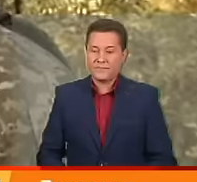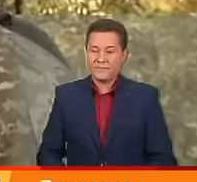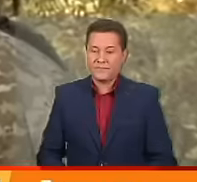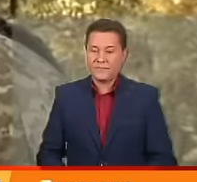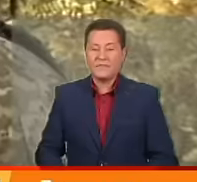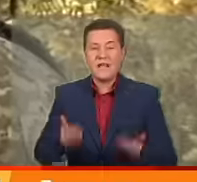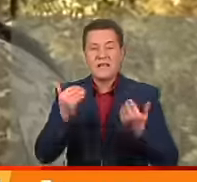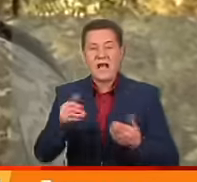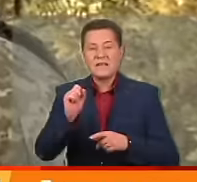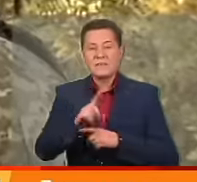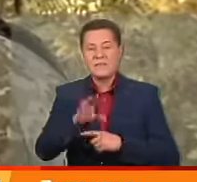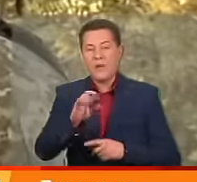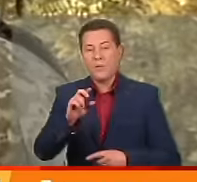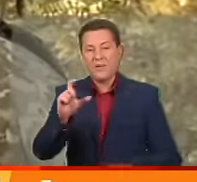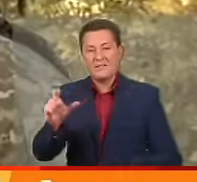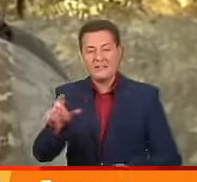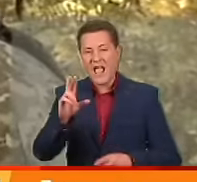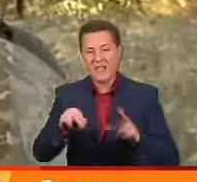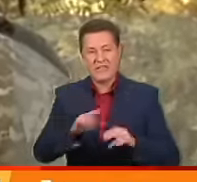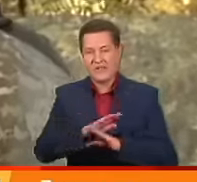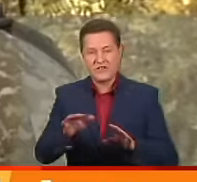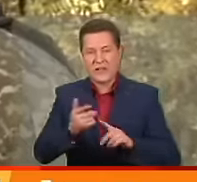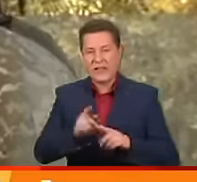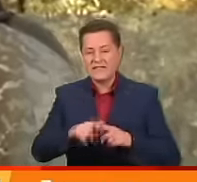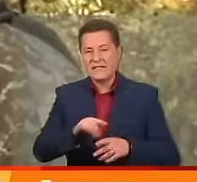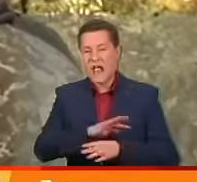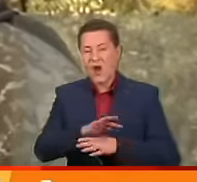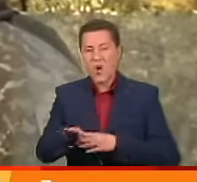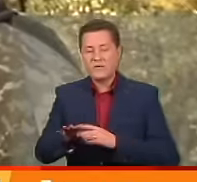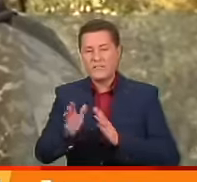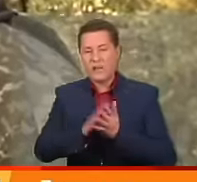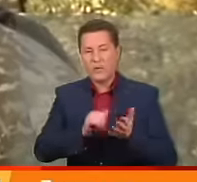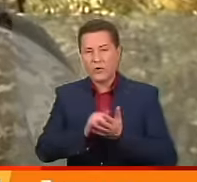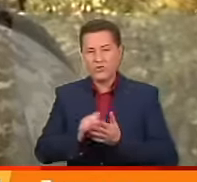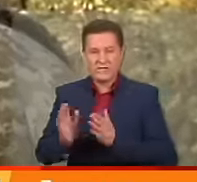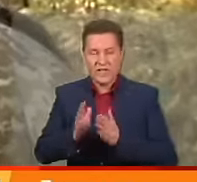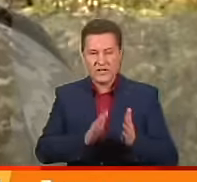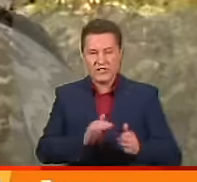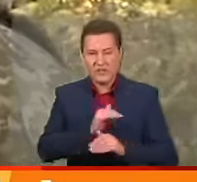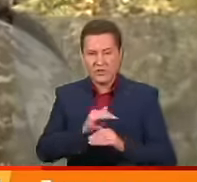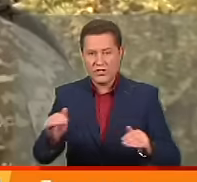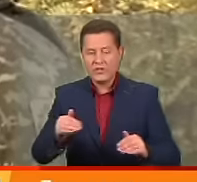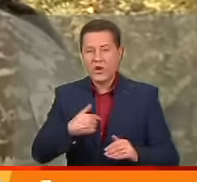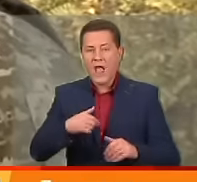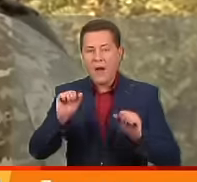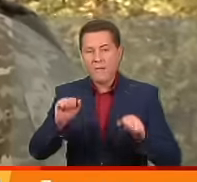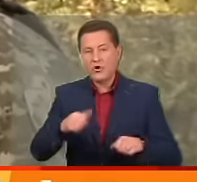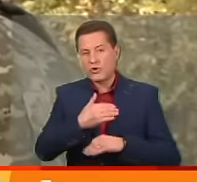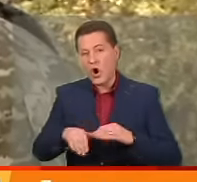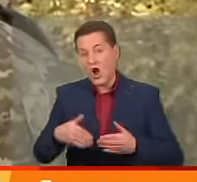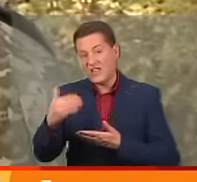Наразі місія ОБСЄ не вважала цей обстріл порушенням режиму тиші. І я можу вас адресувати